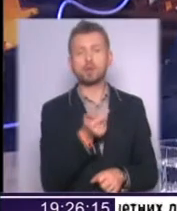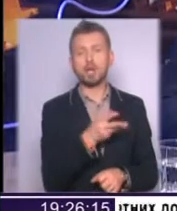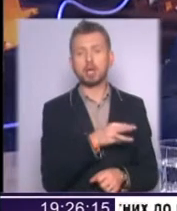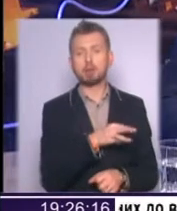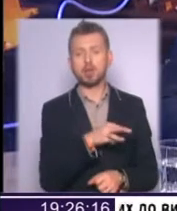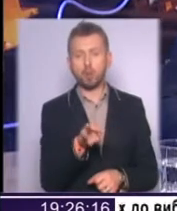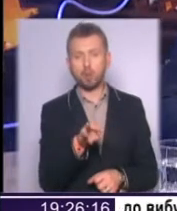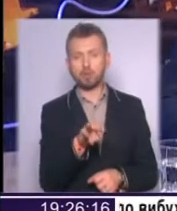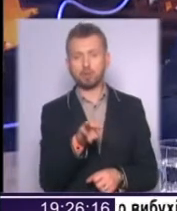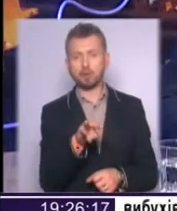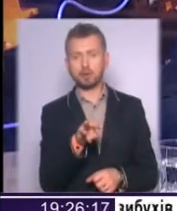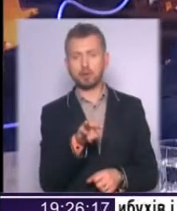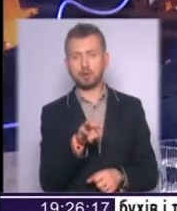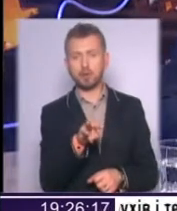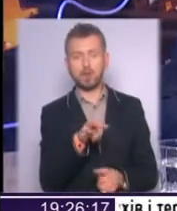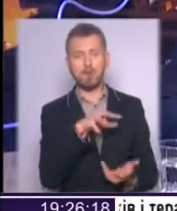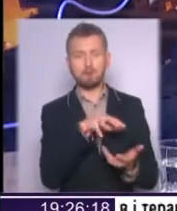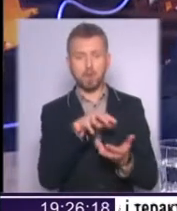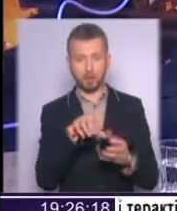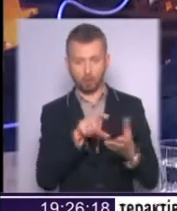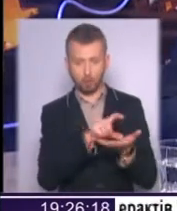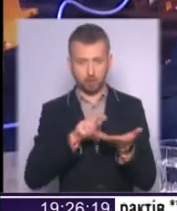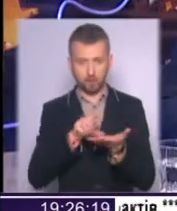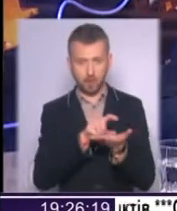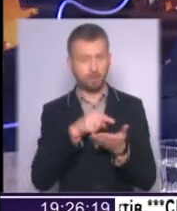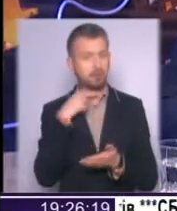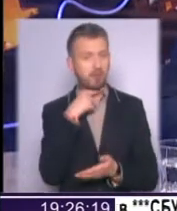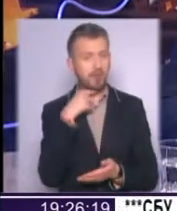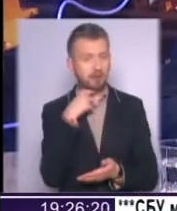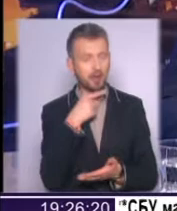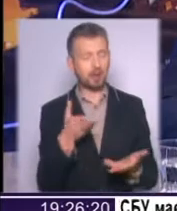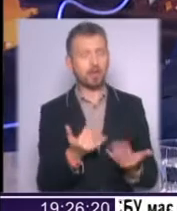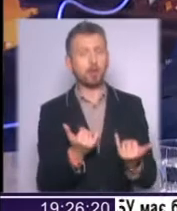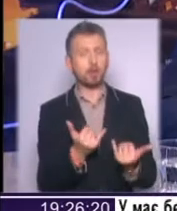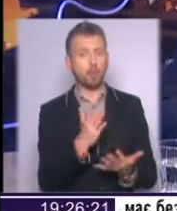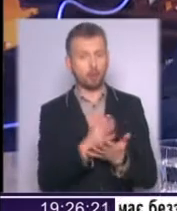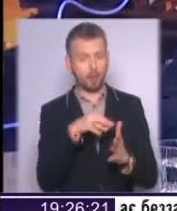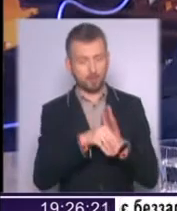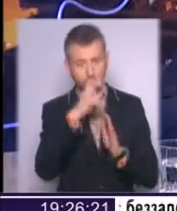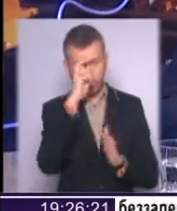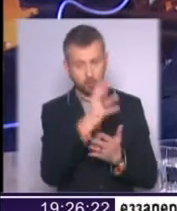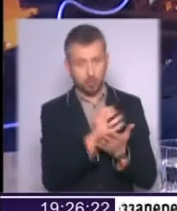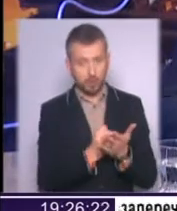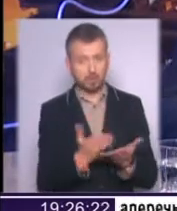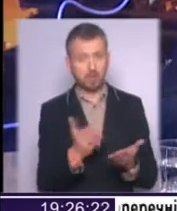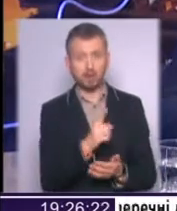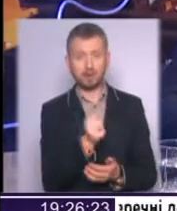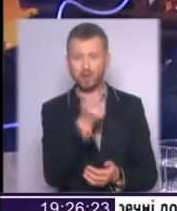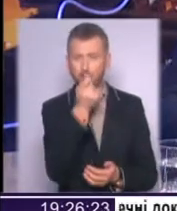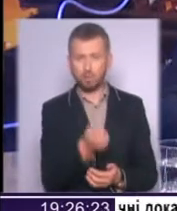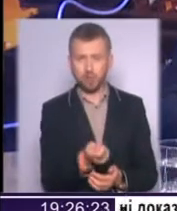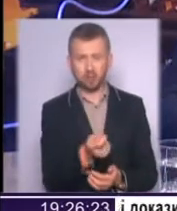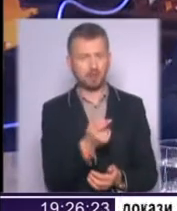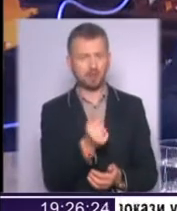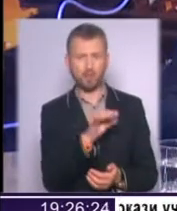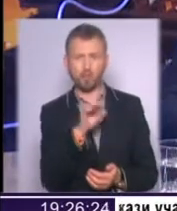мільйонів банок консерв, м'яса, які сьогодні є в державному резерві, які за копійки, за умовні